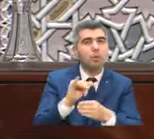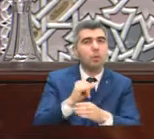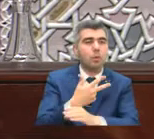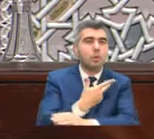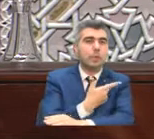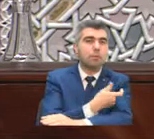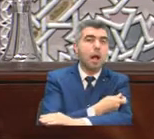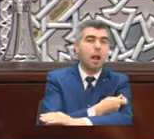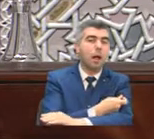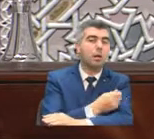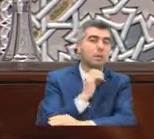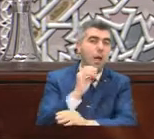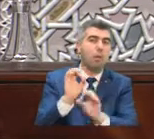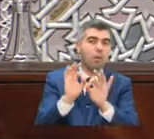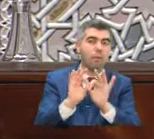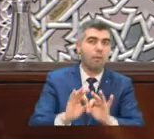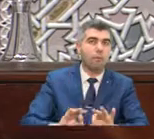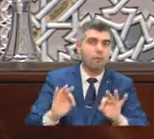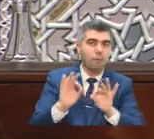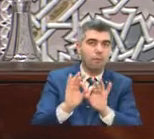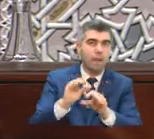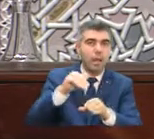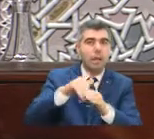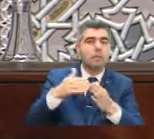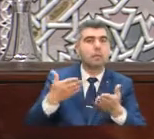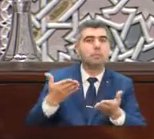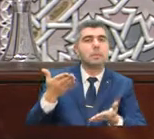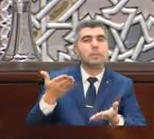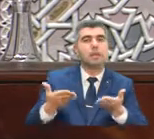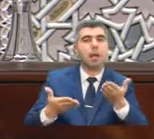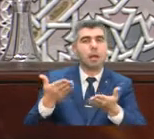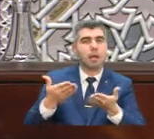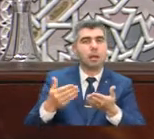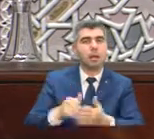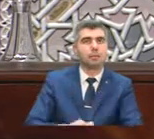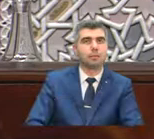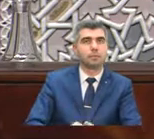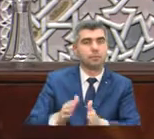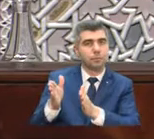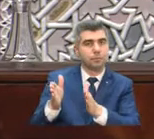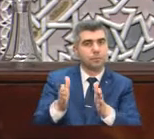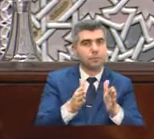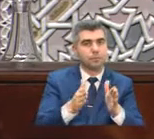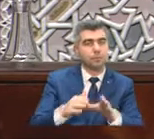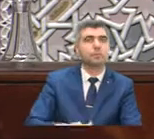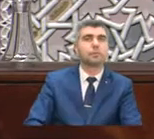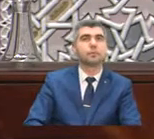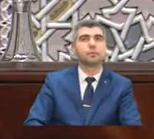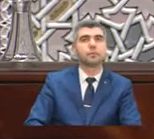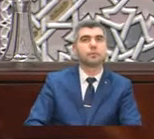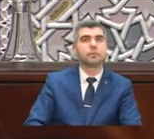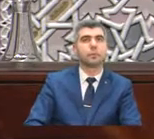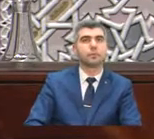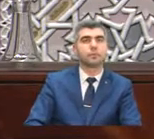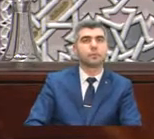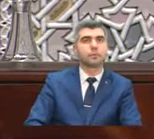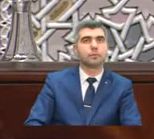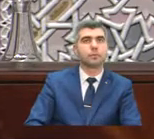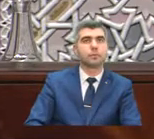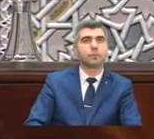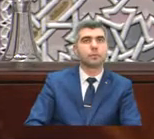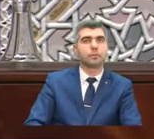لاحد الساده النواب او للفريق الاستقلال للوحده والتعادليه. تفضل السيد النائب. طيب تفضلي السيدة النائبة لطرح السؤال.